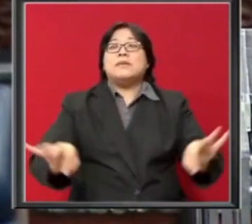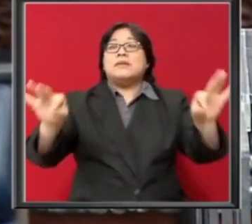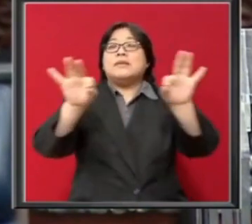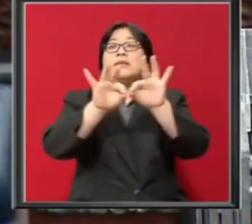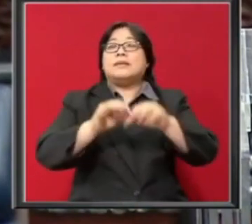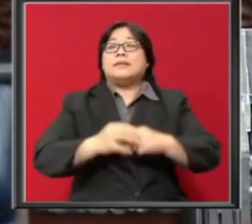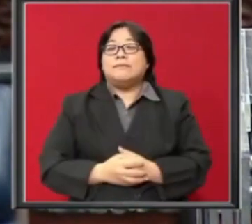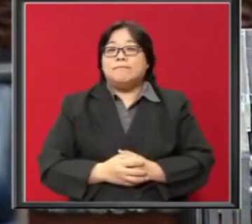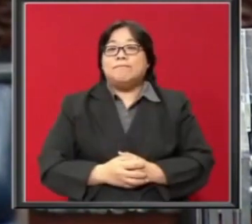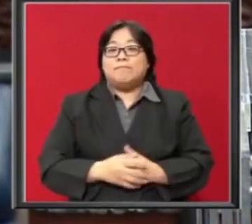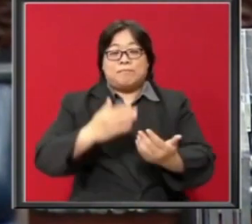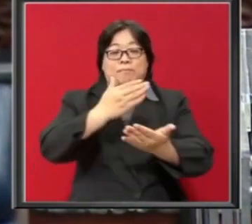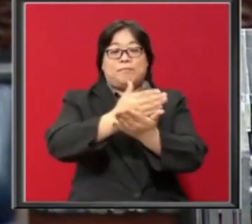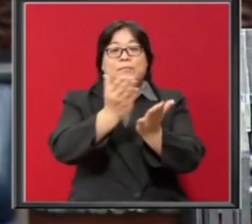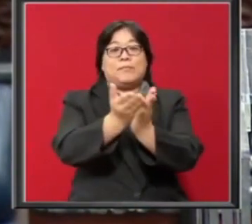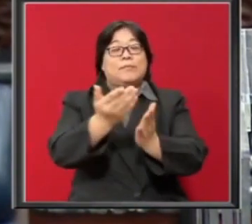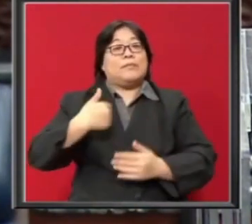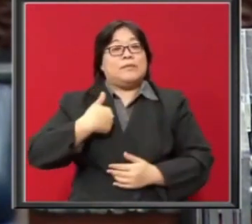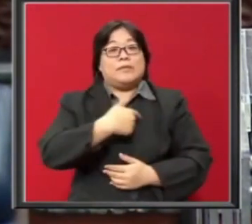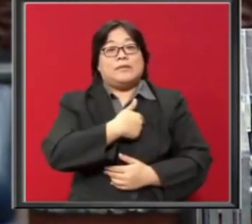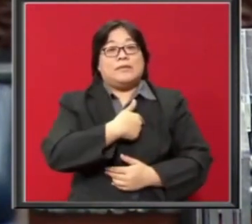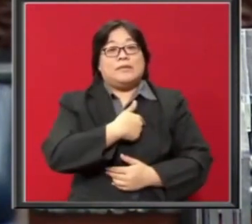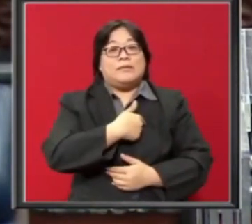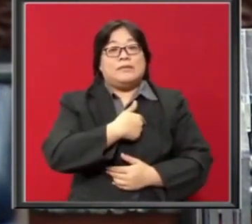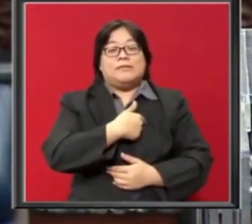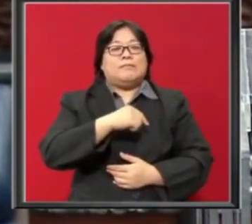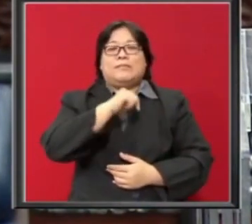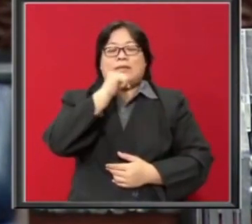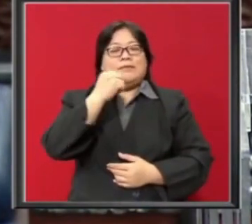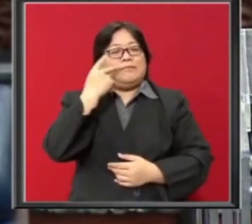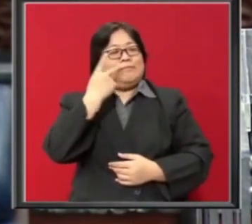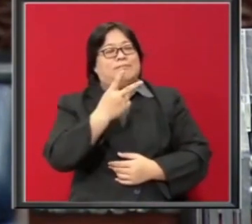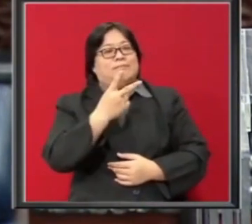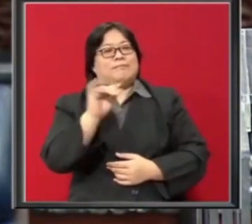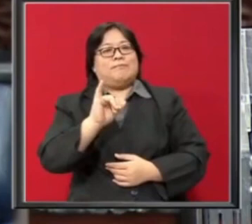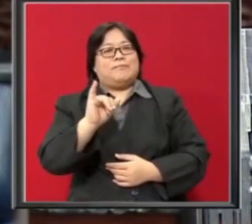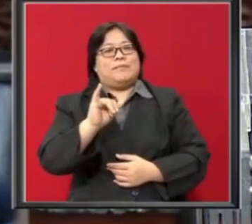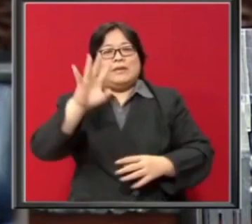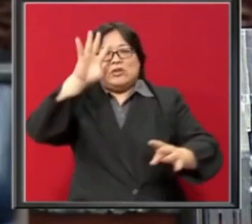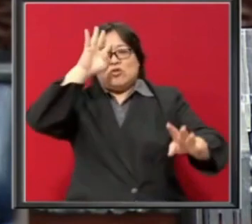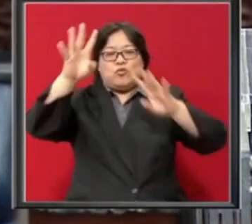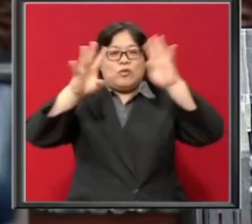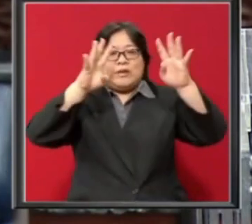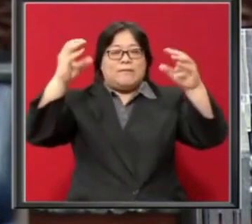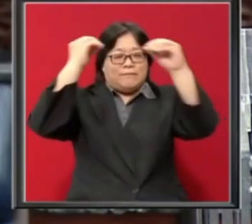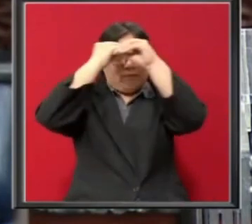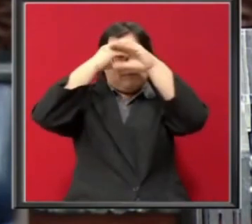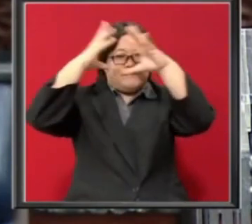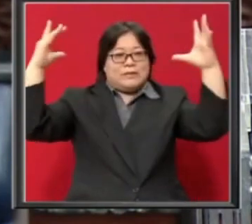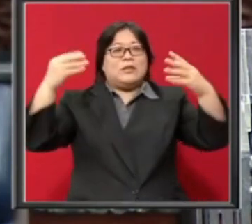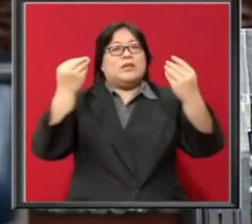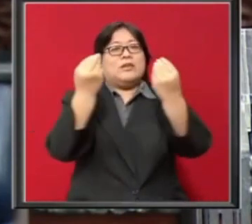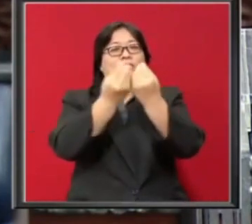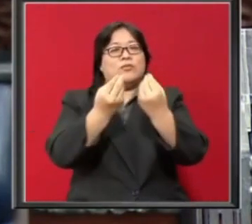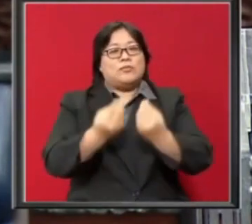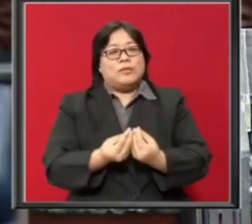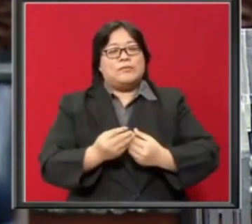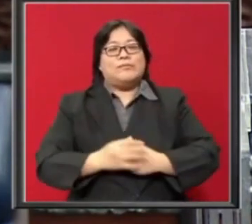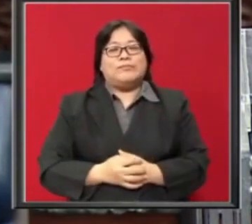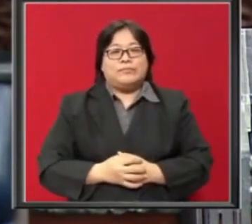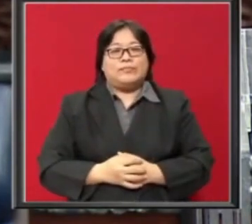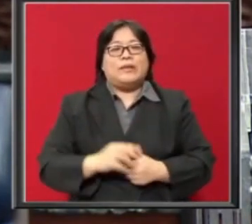supaya bajak kita tidak Nanti dilihat berasaskan kreatif imaginery 16